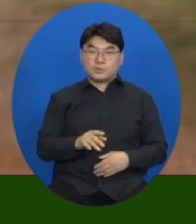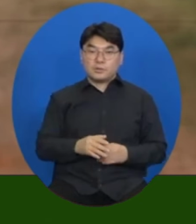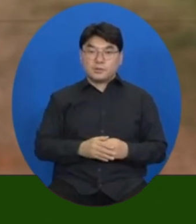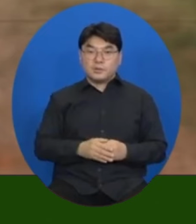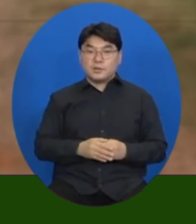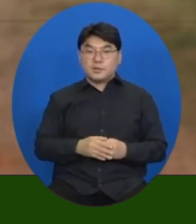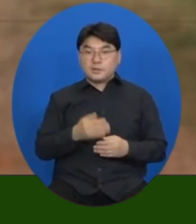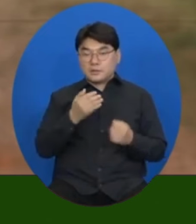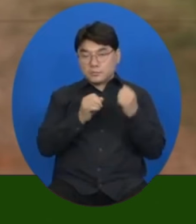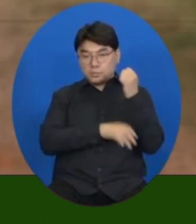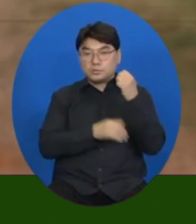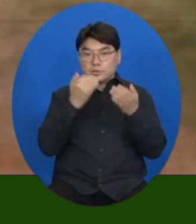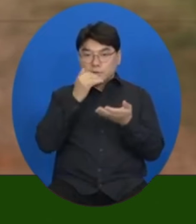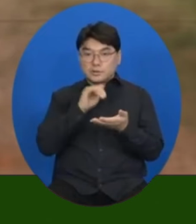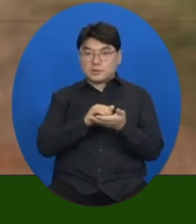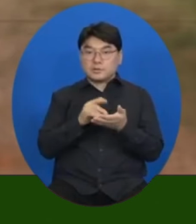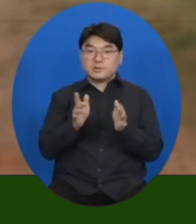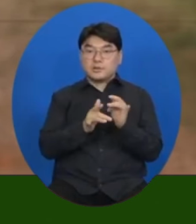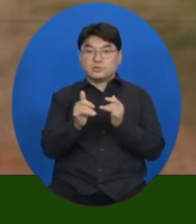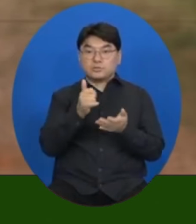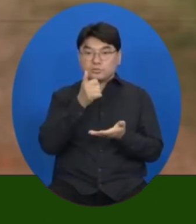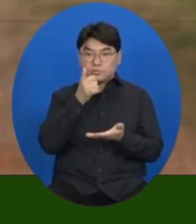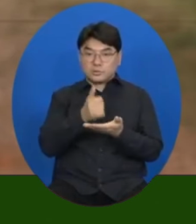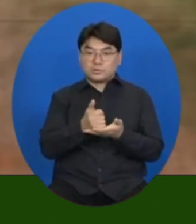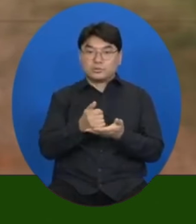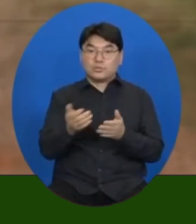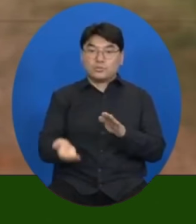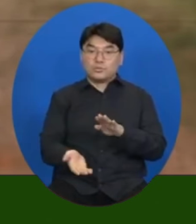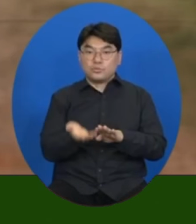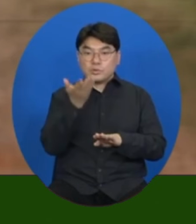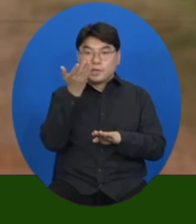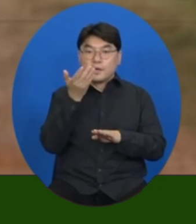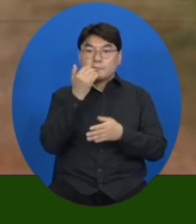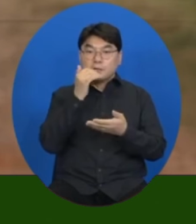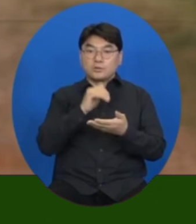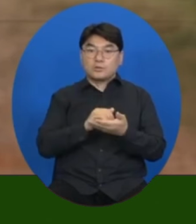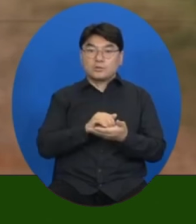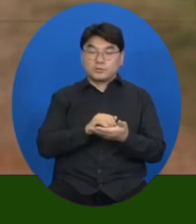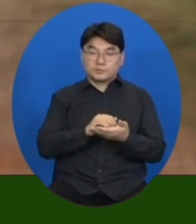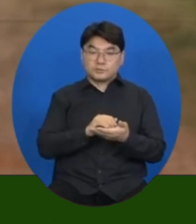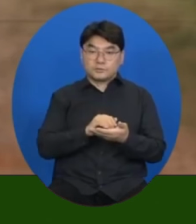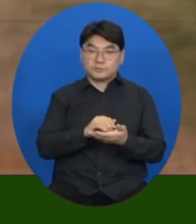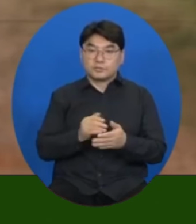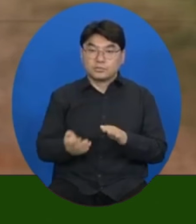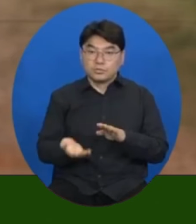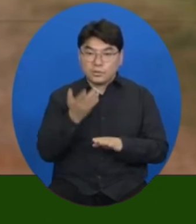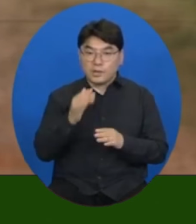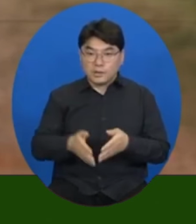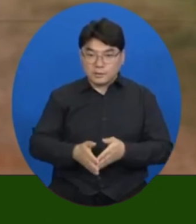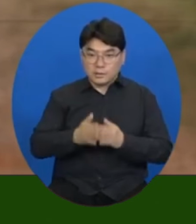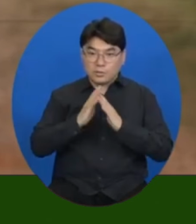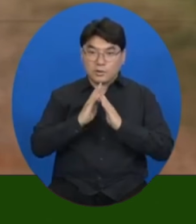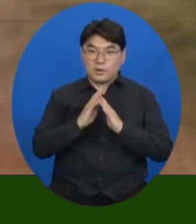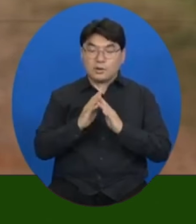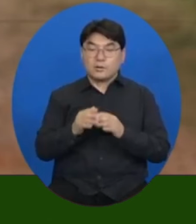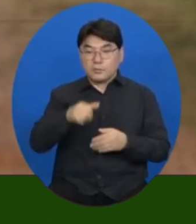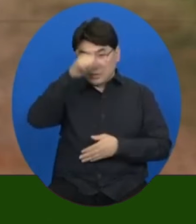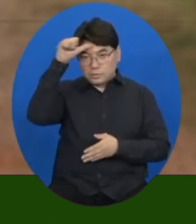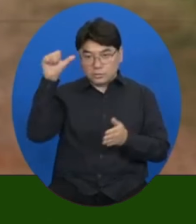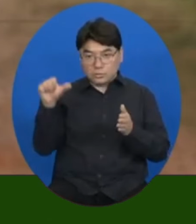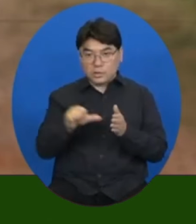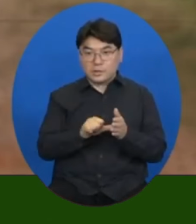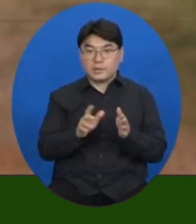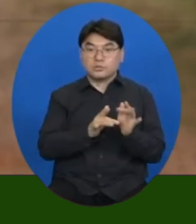이들 되신 예수 그리스도 위에 그 반석 위에 인생을 세워 평생토록 예수님과 동행 하며